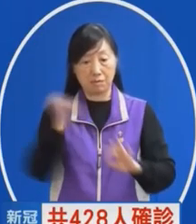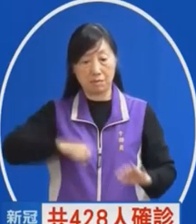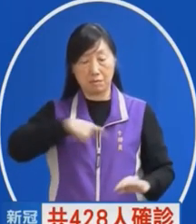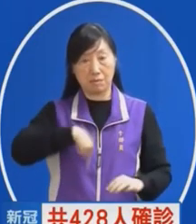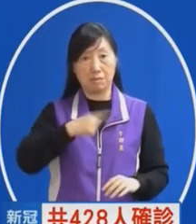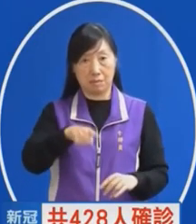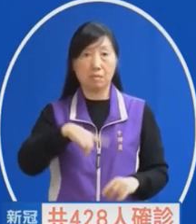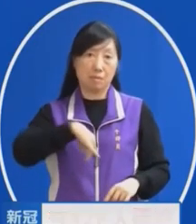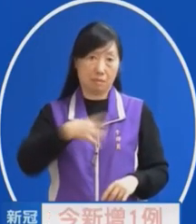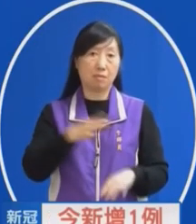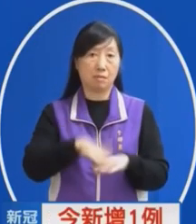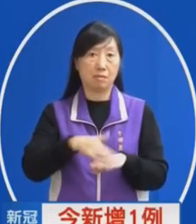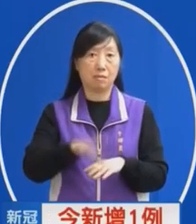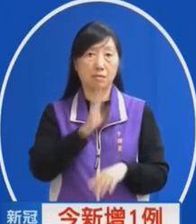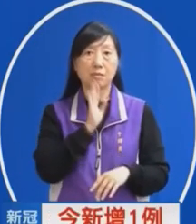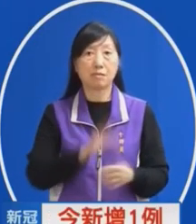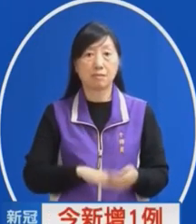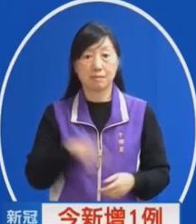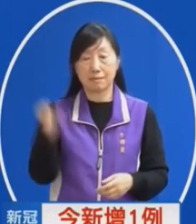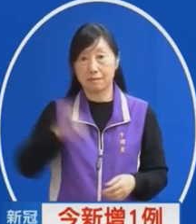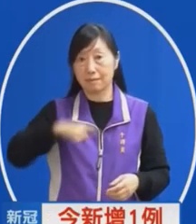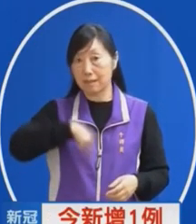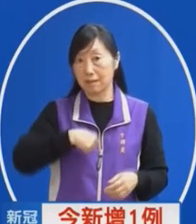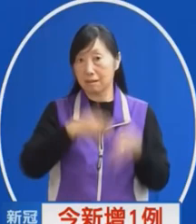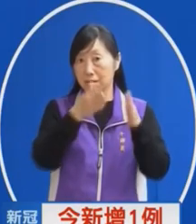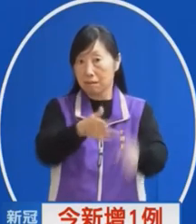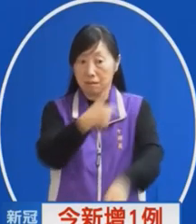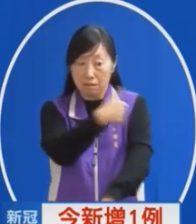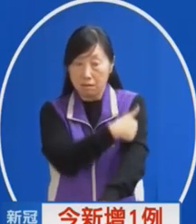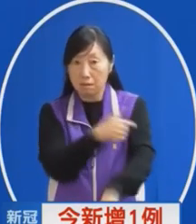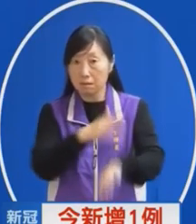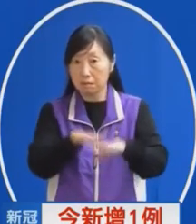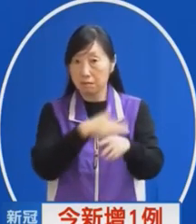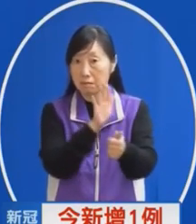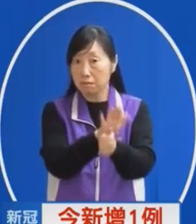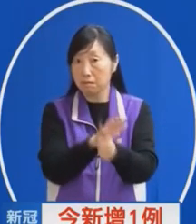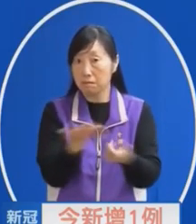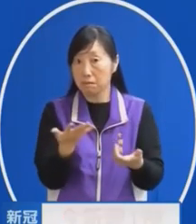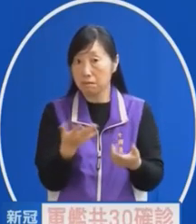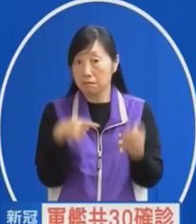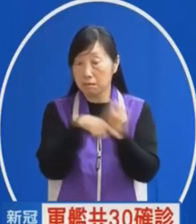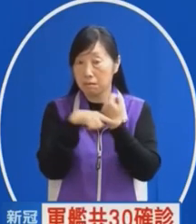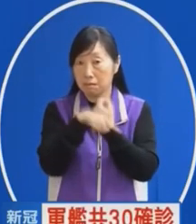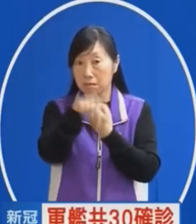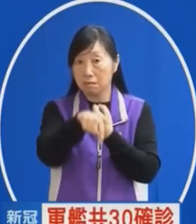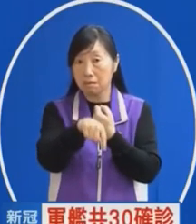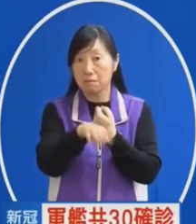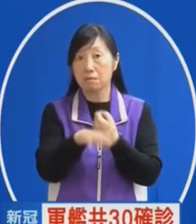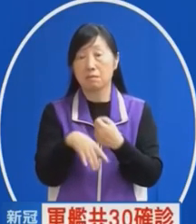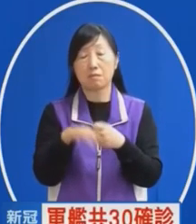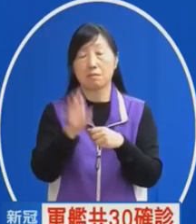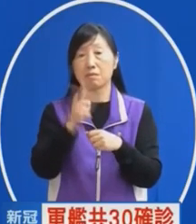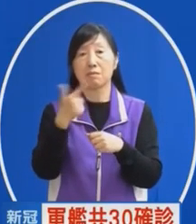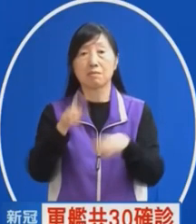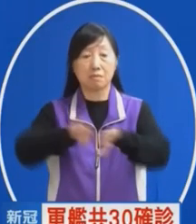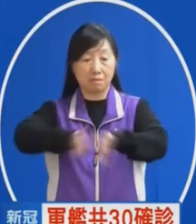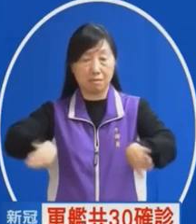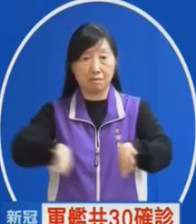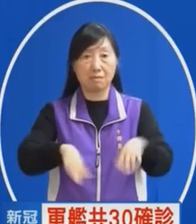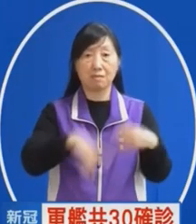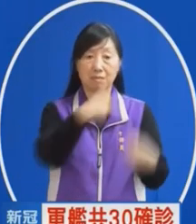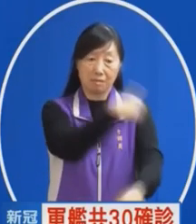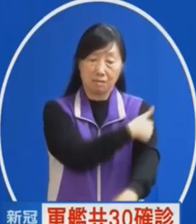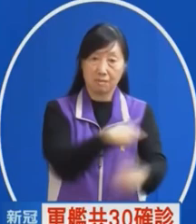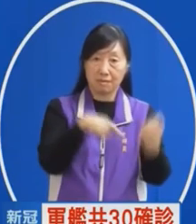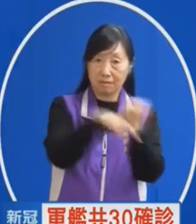然的现象。那至于这个抗体对疫苗的研发有没有什么帮忙，疫苗研发归疫苗研发，然后那疫苗研